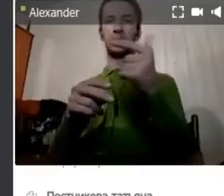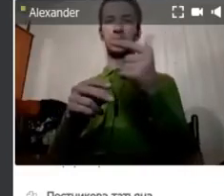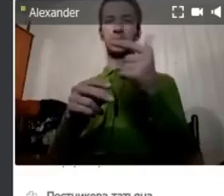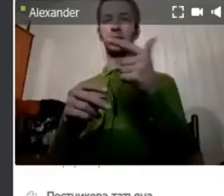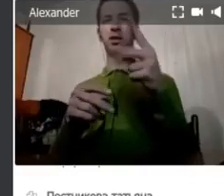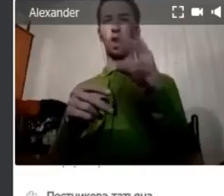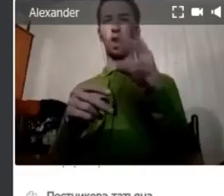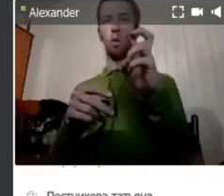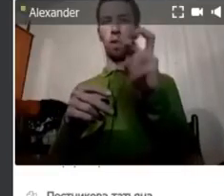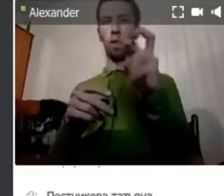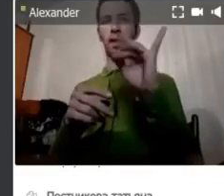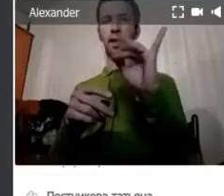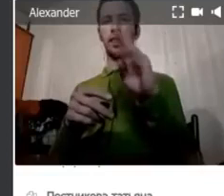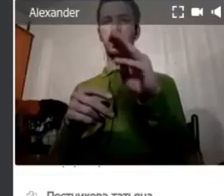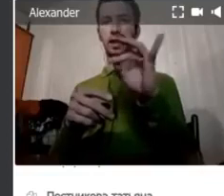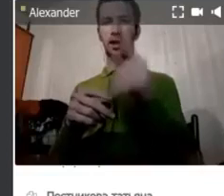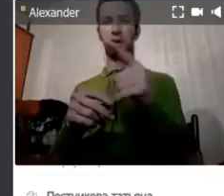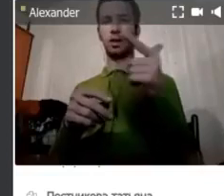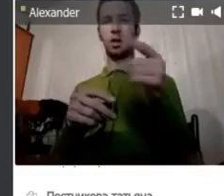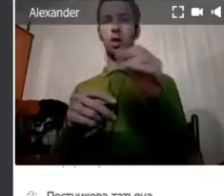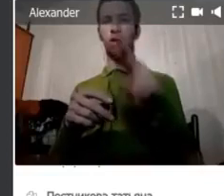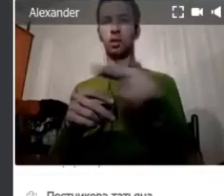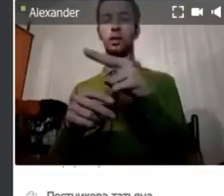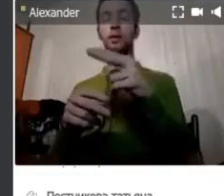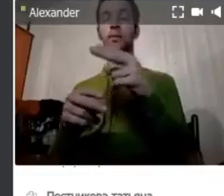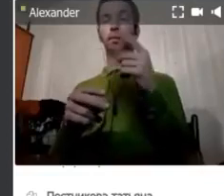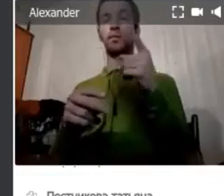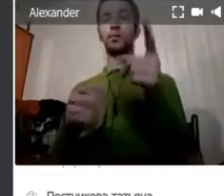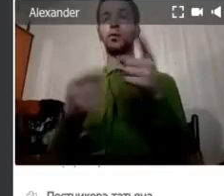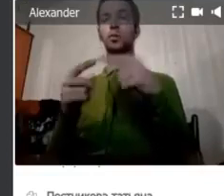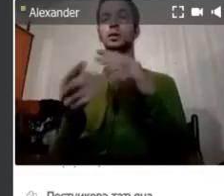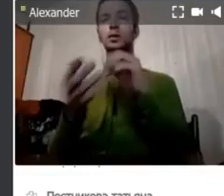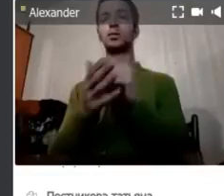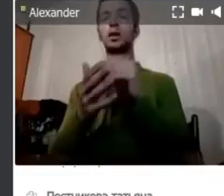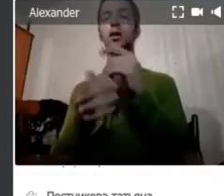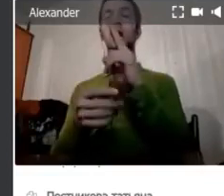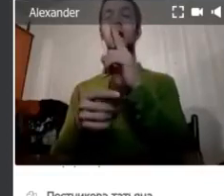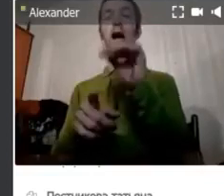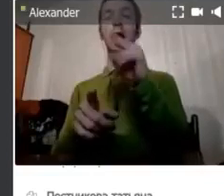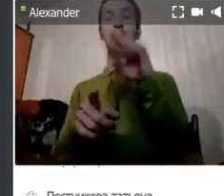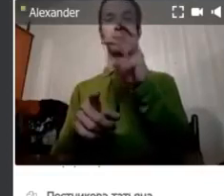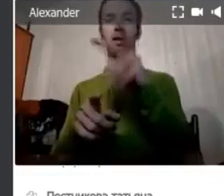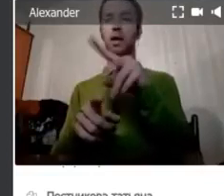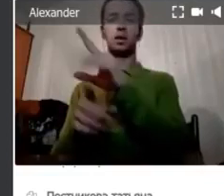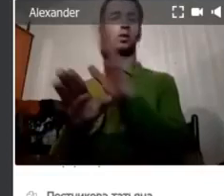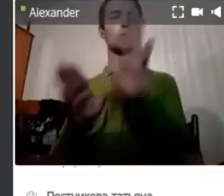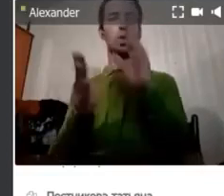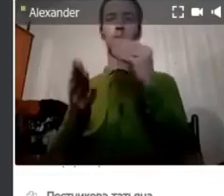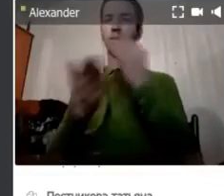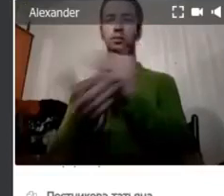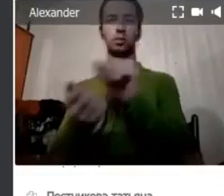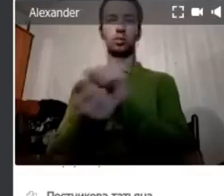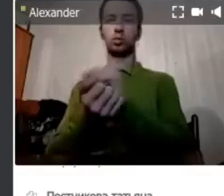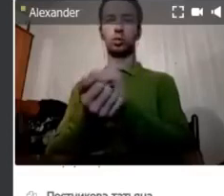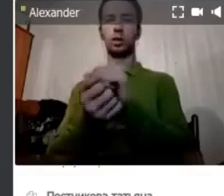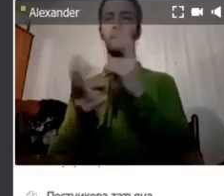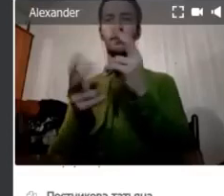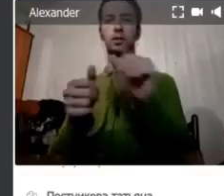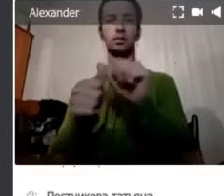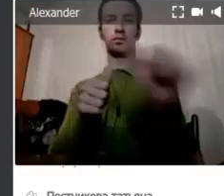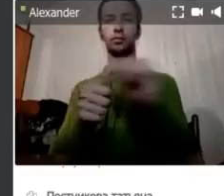GlobalIntergold.com – это название платформы. То есть это онлайн-магазин GlobalIntergold.com, но это не